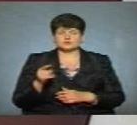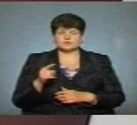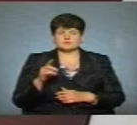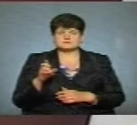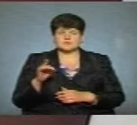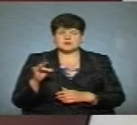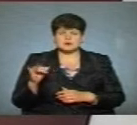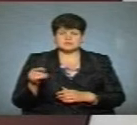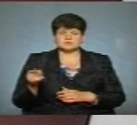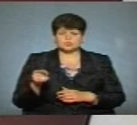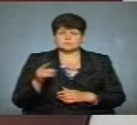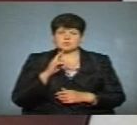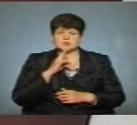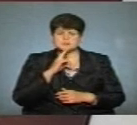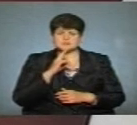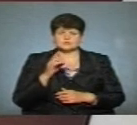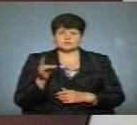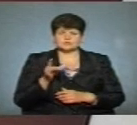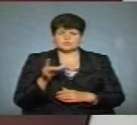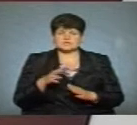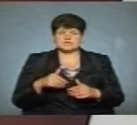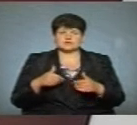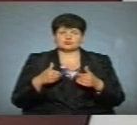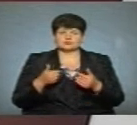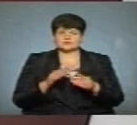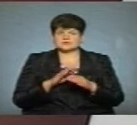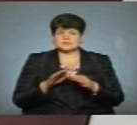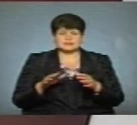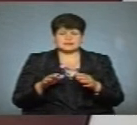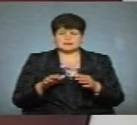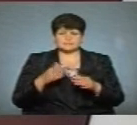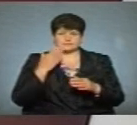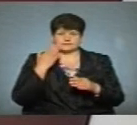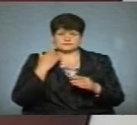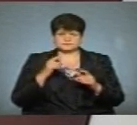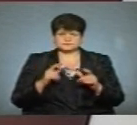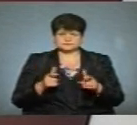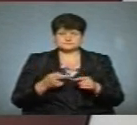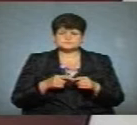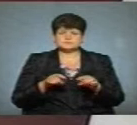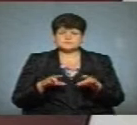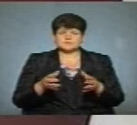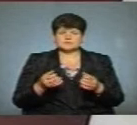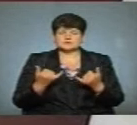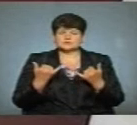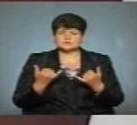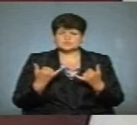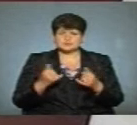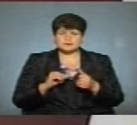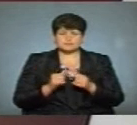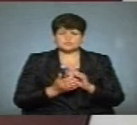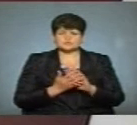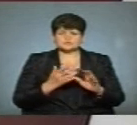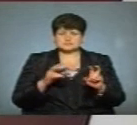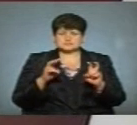Збаражі, Тернопільському та Кременецькому районах рекомендували не послаблювати карантин. Таке рішення прийняли сьогодні на